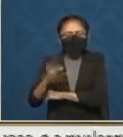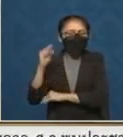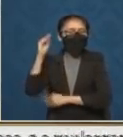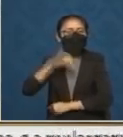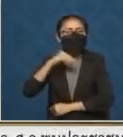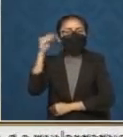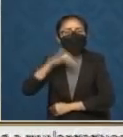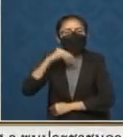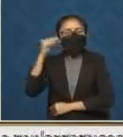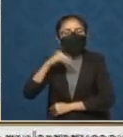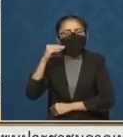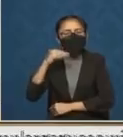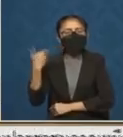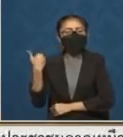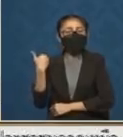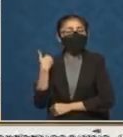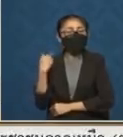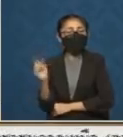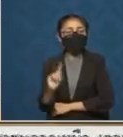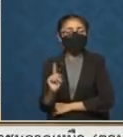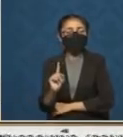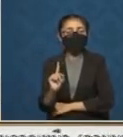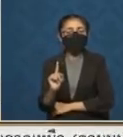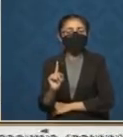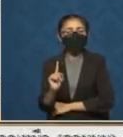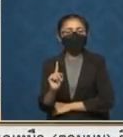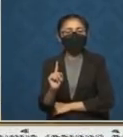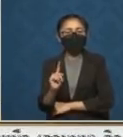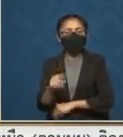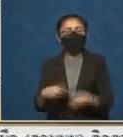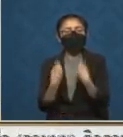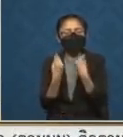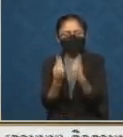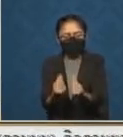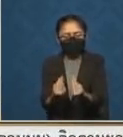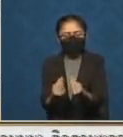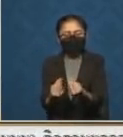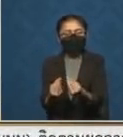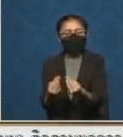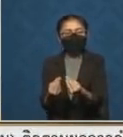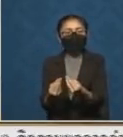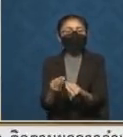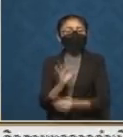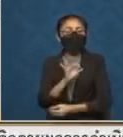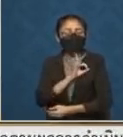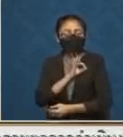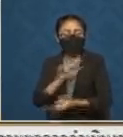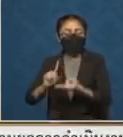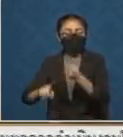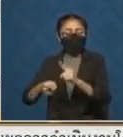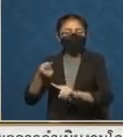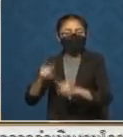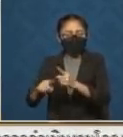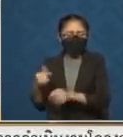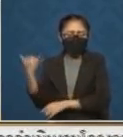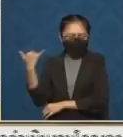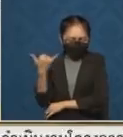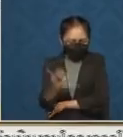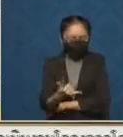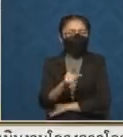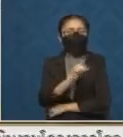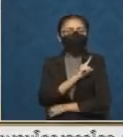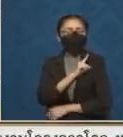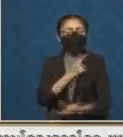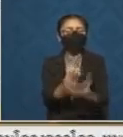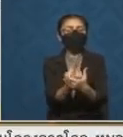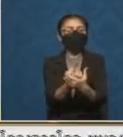วยซ้ำไปว่ามันถูกหรือเปล่ามันผิดหรือเปล่าไม่สนใครพูดก็ไม่ฟังไหว้พระไหว้เจ้าได้ทุกอย่างเลยสารพัดที่จะ